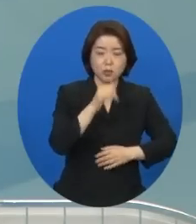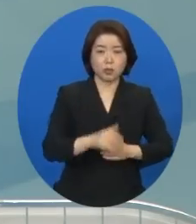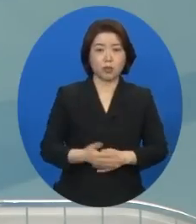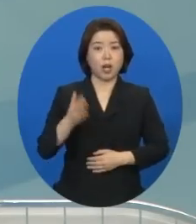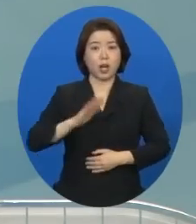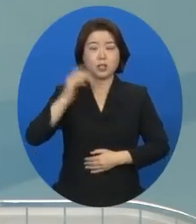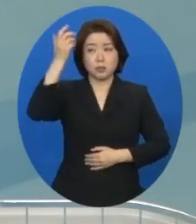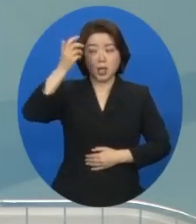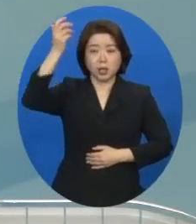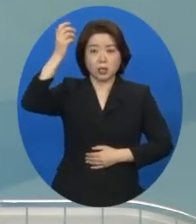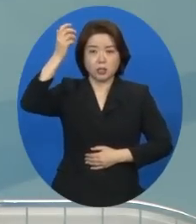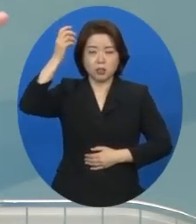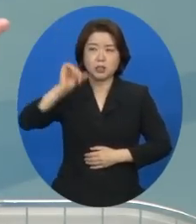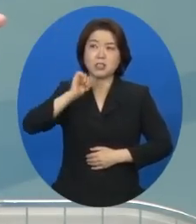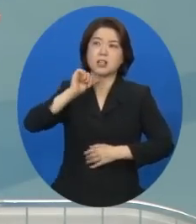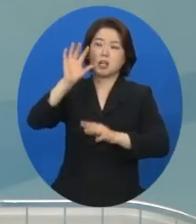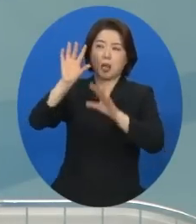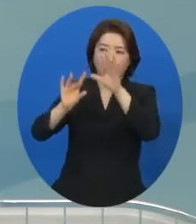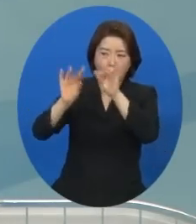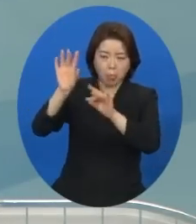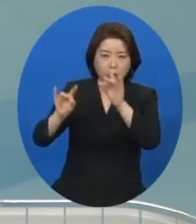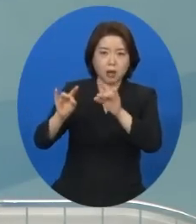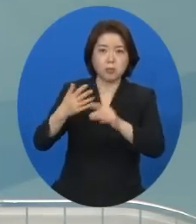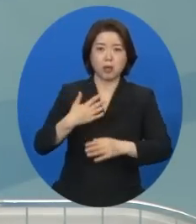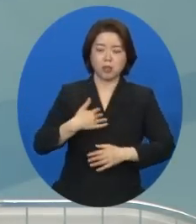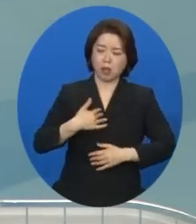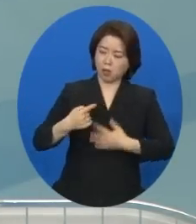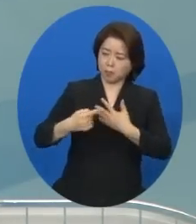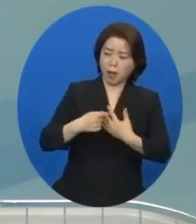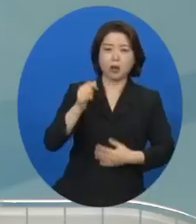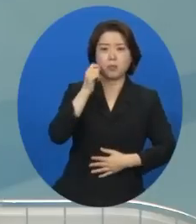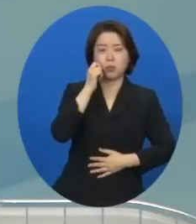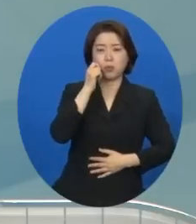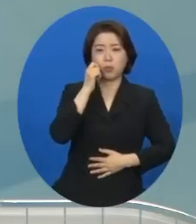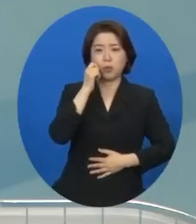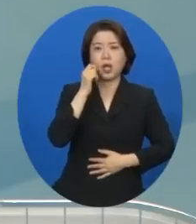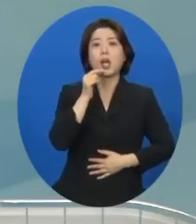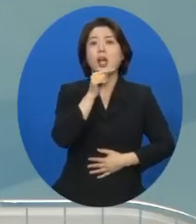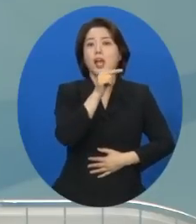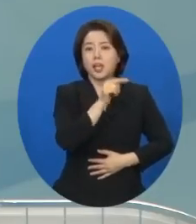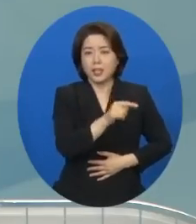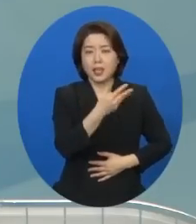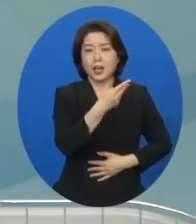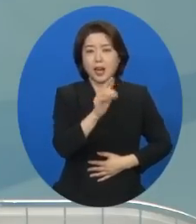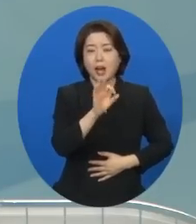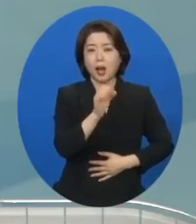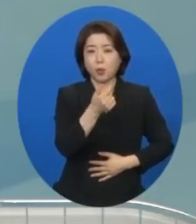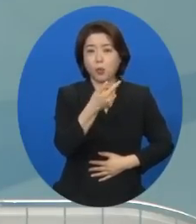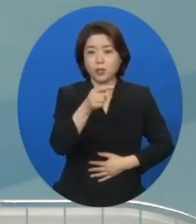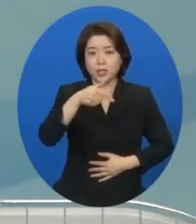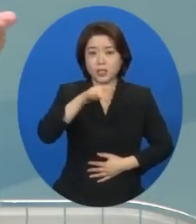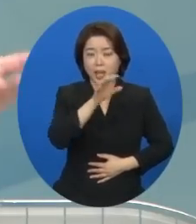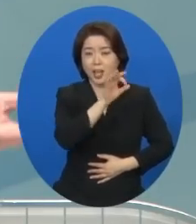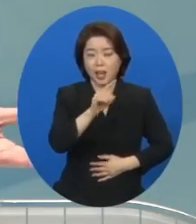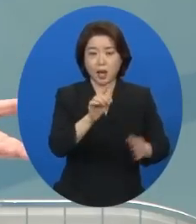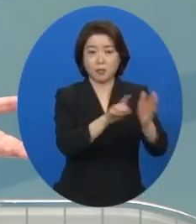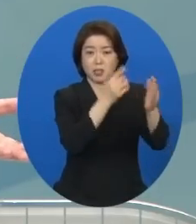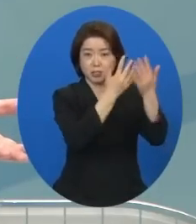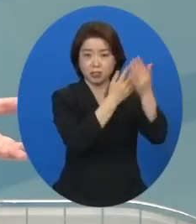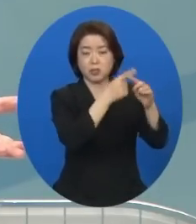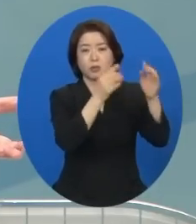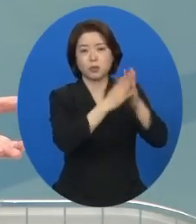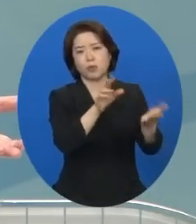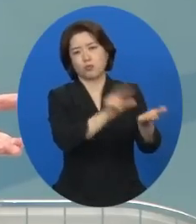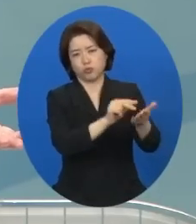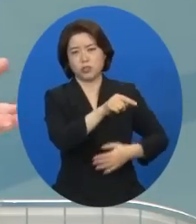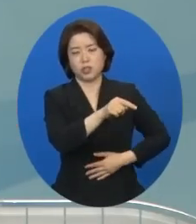영적인 궁핍은 본인이 몰라요. 이게 라오디게아 교회의 문제였습니다. 자기들은 다 편안하고 잘 사는 줄 아는